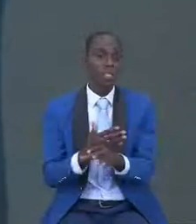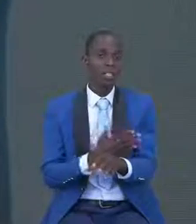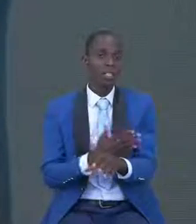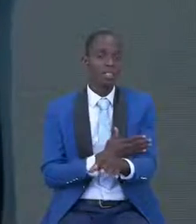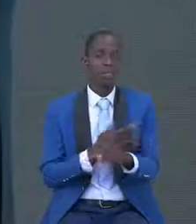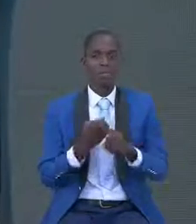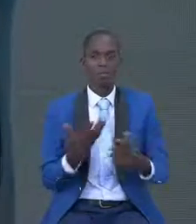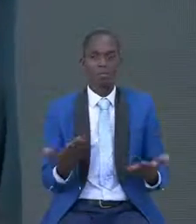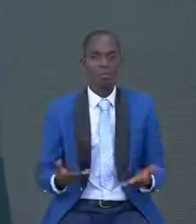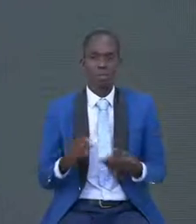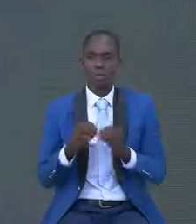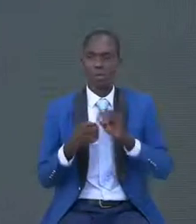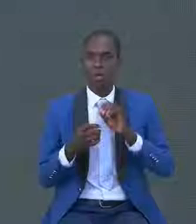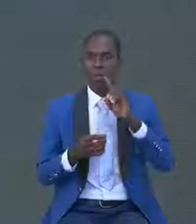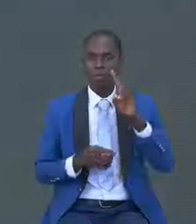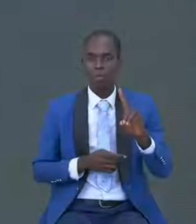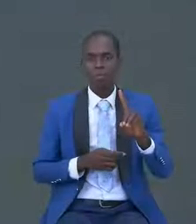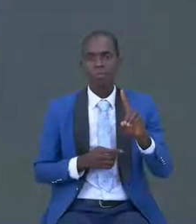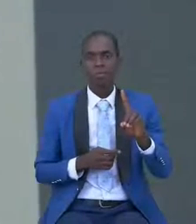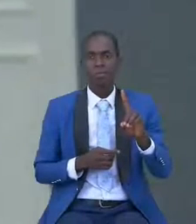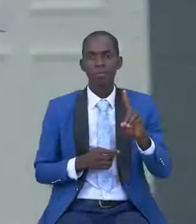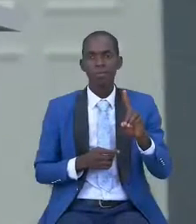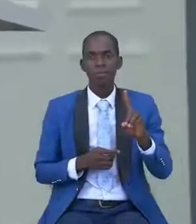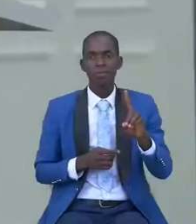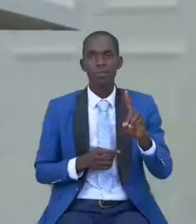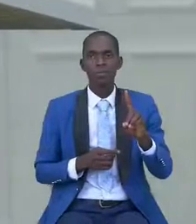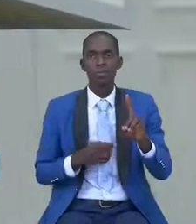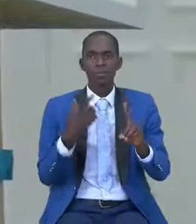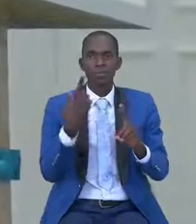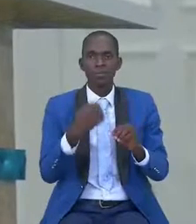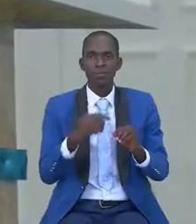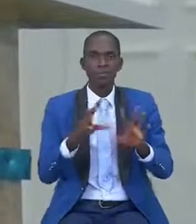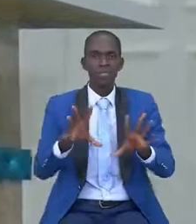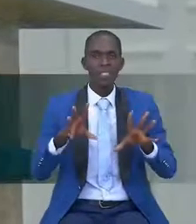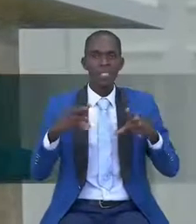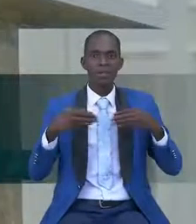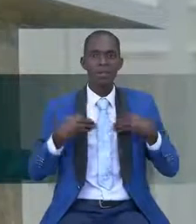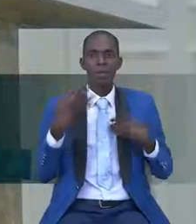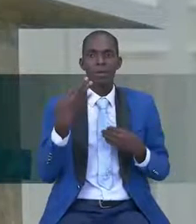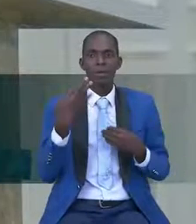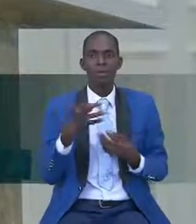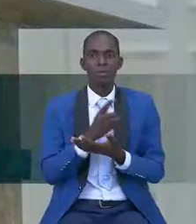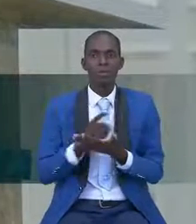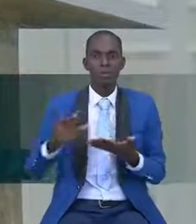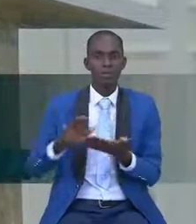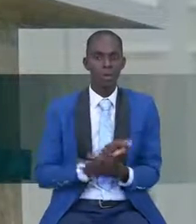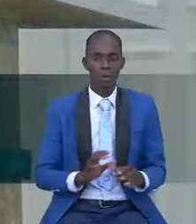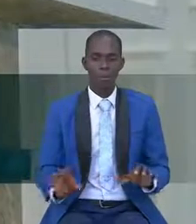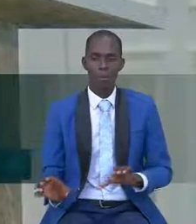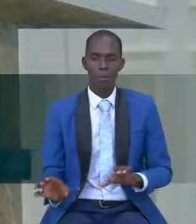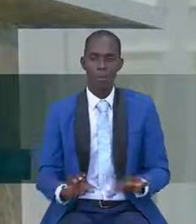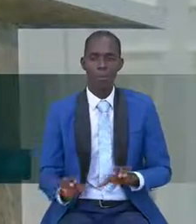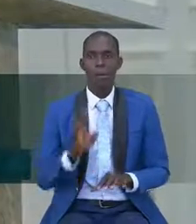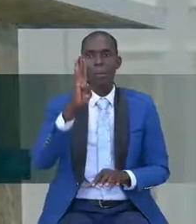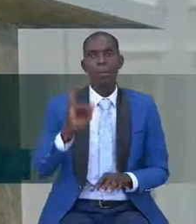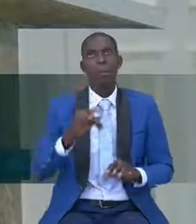considérer. Premièrement, l'acceptation de l'accomplissement divin par la